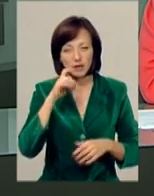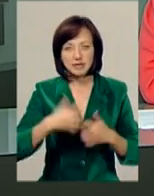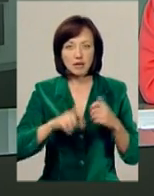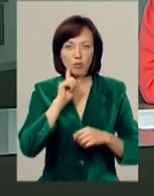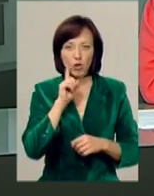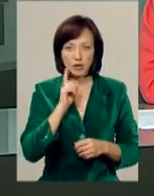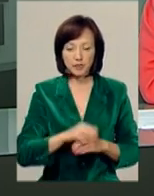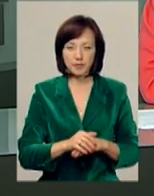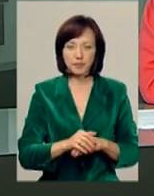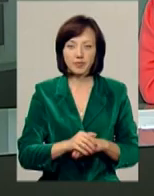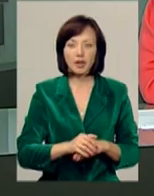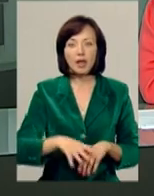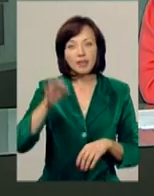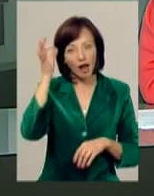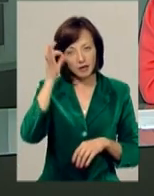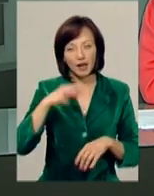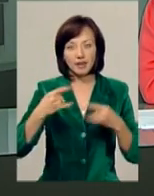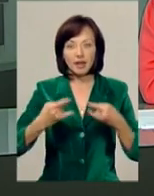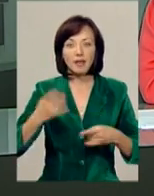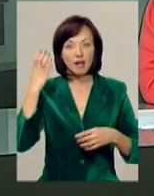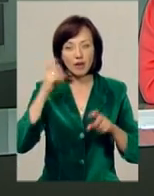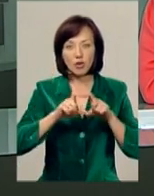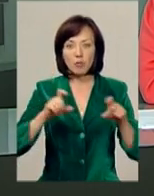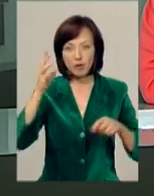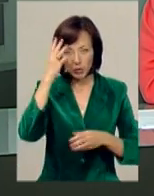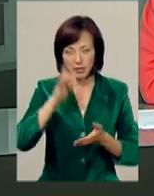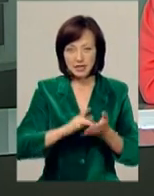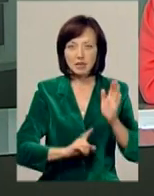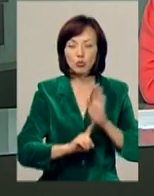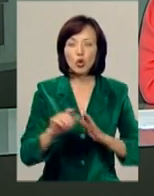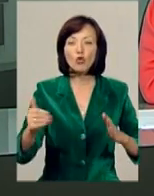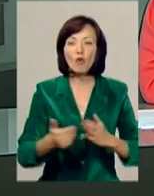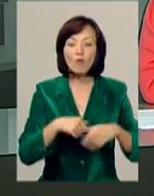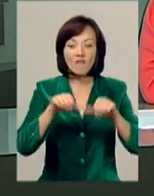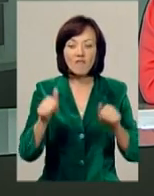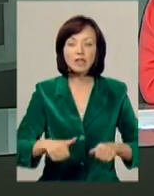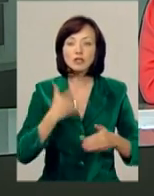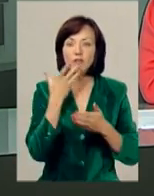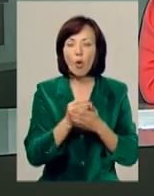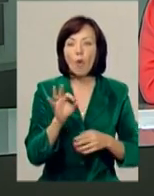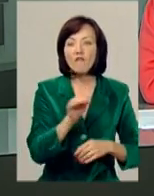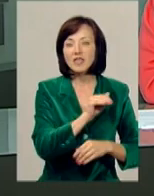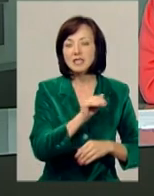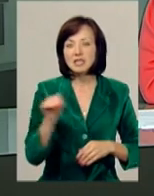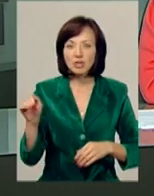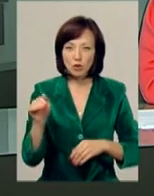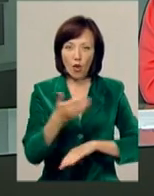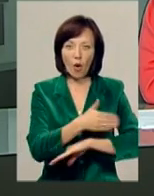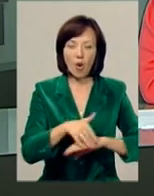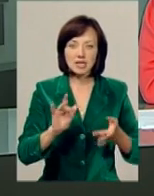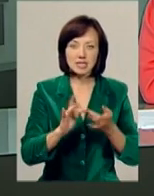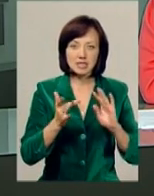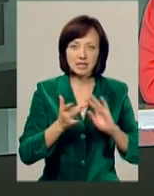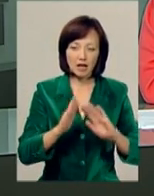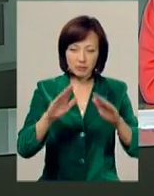молоді А я нагадаю що телерадіокомпанія поділя центра запустила нову версію свого офіційного сайту наша сторінка в